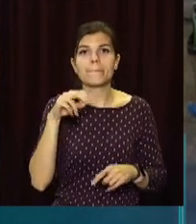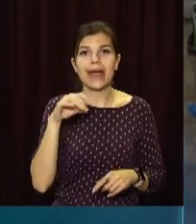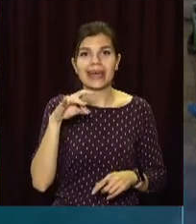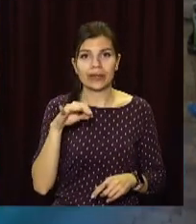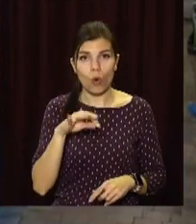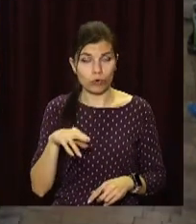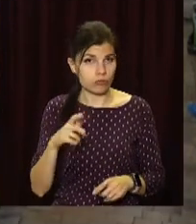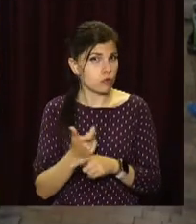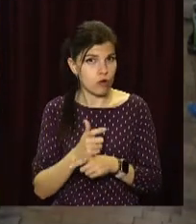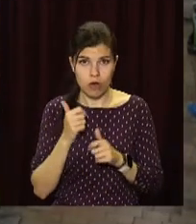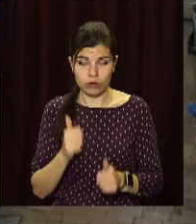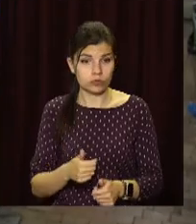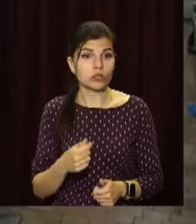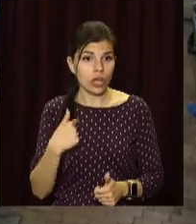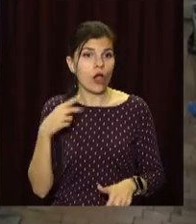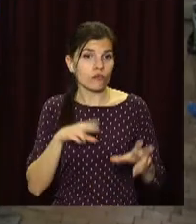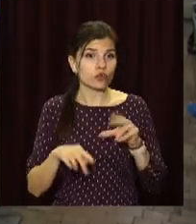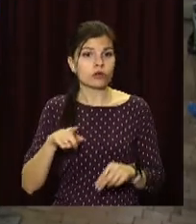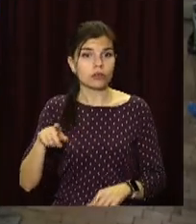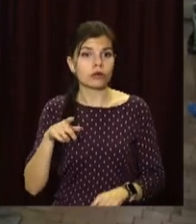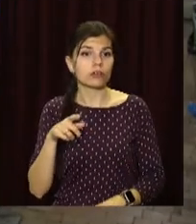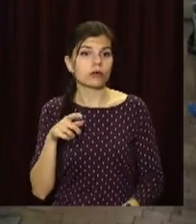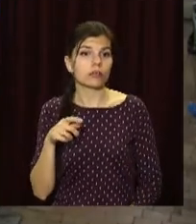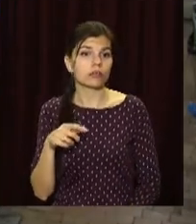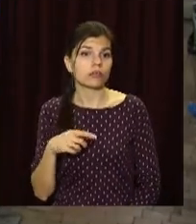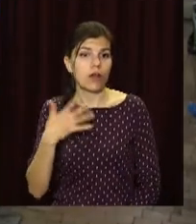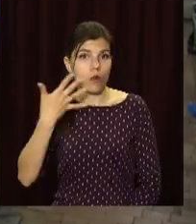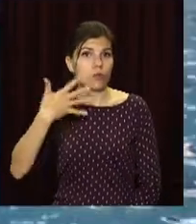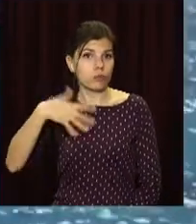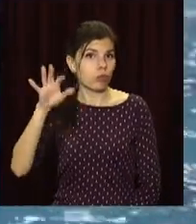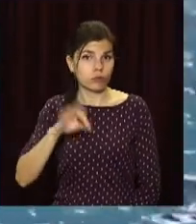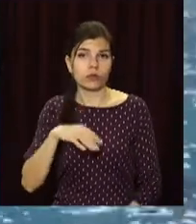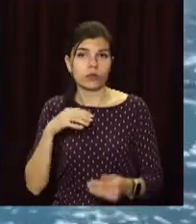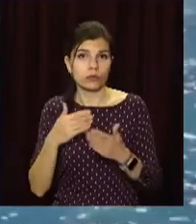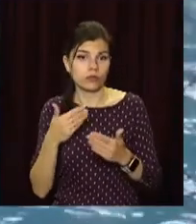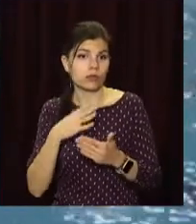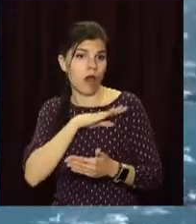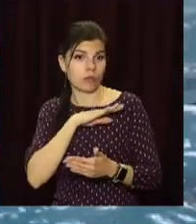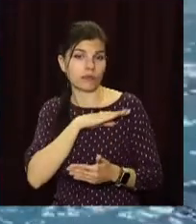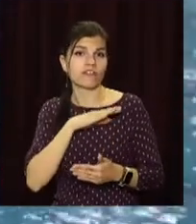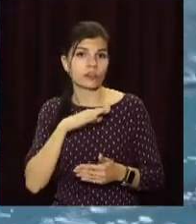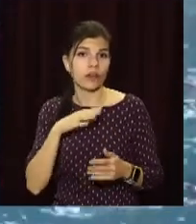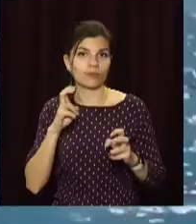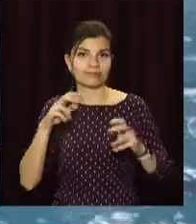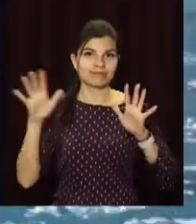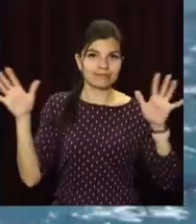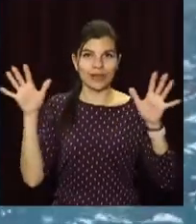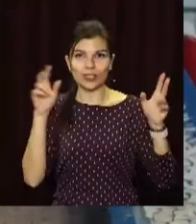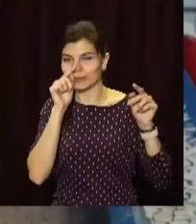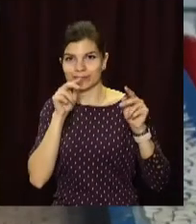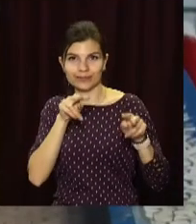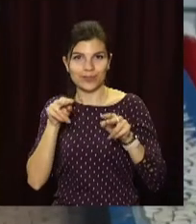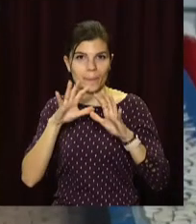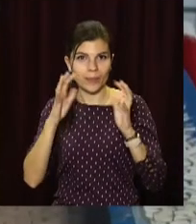натхнення і пішла в атаку. Тому що я рахую, що голкіпер в одному полі – це 50% команди. Поки тривали змагання, на трибунах зібралися